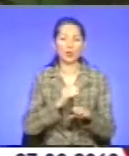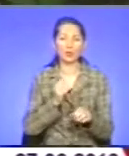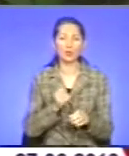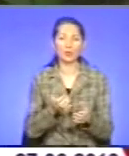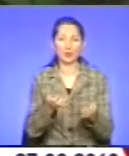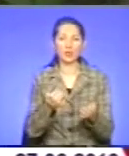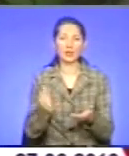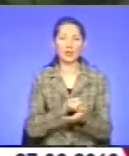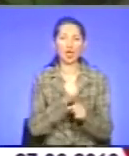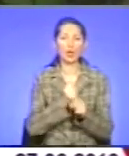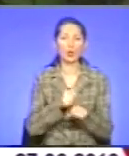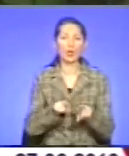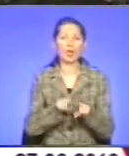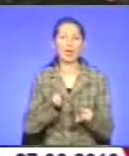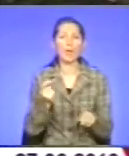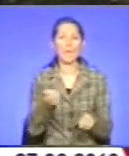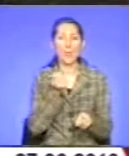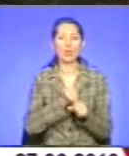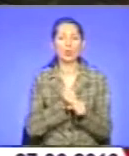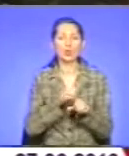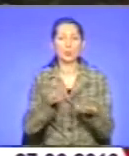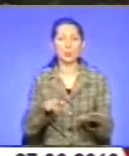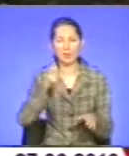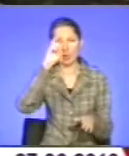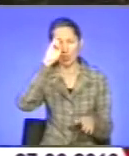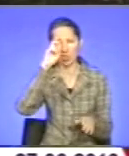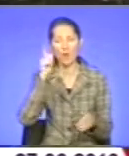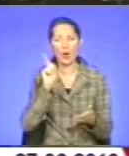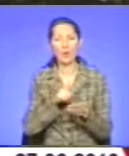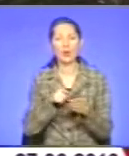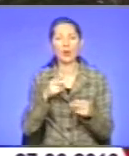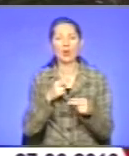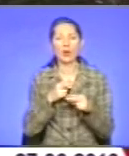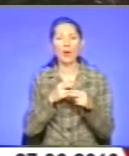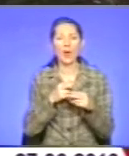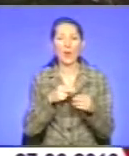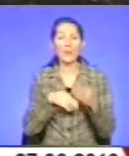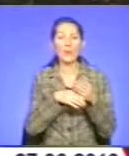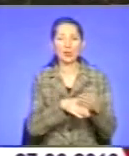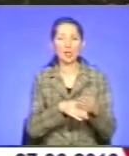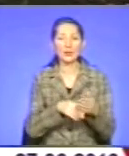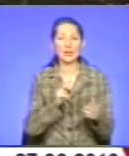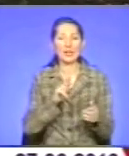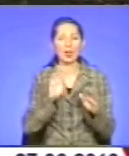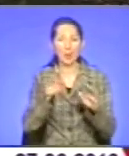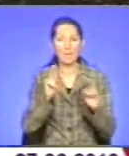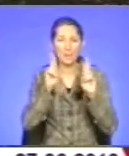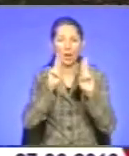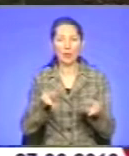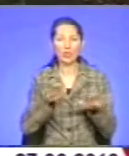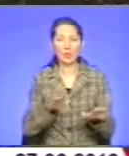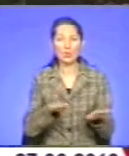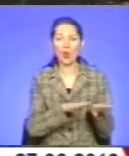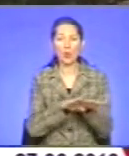мало робочих місць. Держава повинна втручатися і, як правило, і на місцевому рівні наша